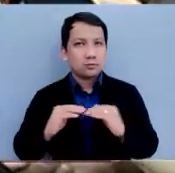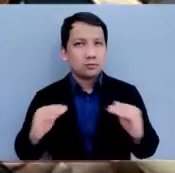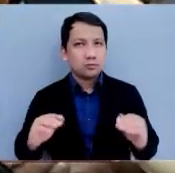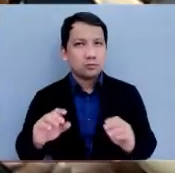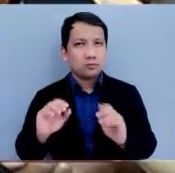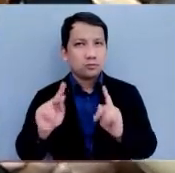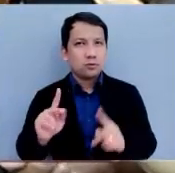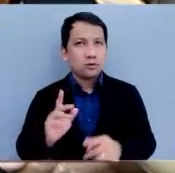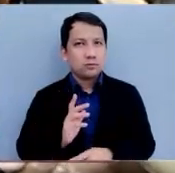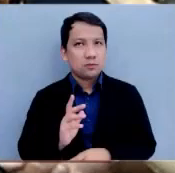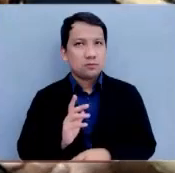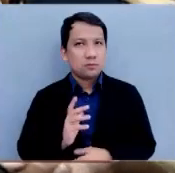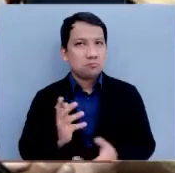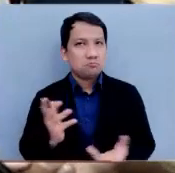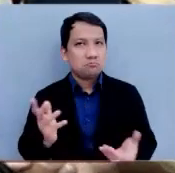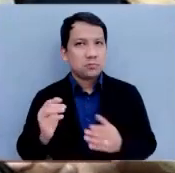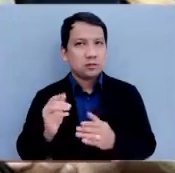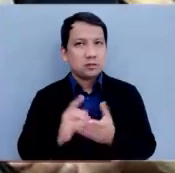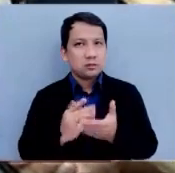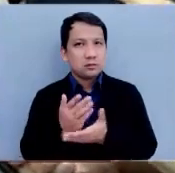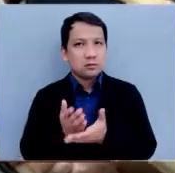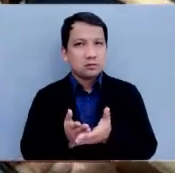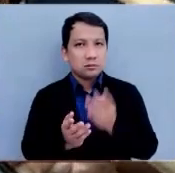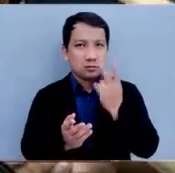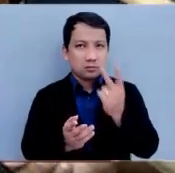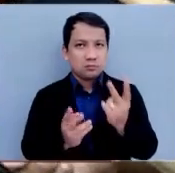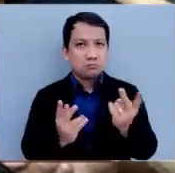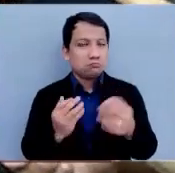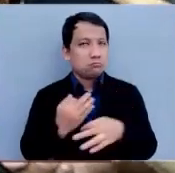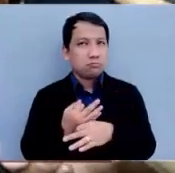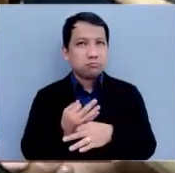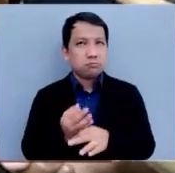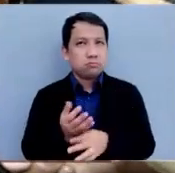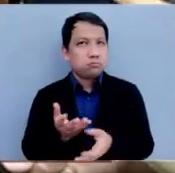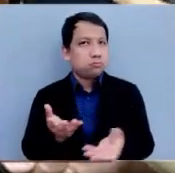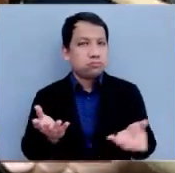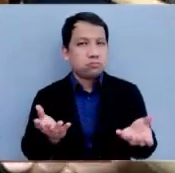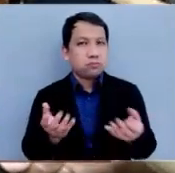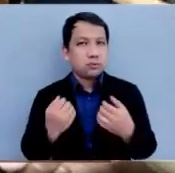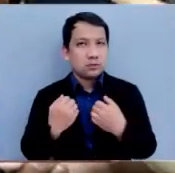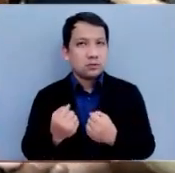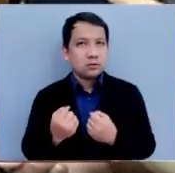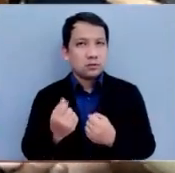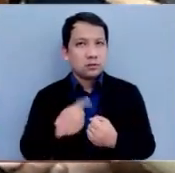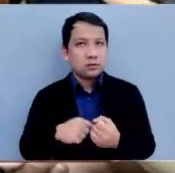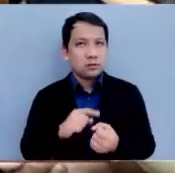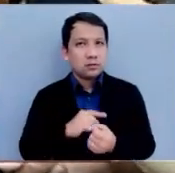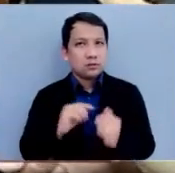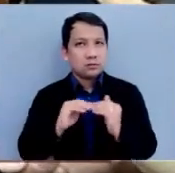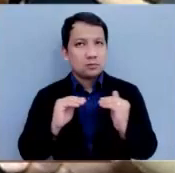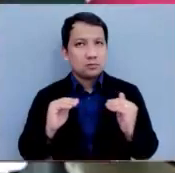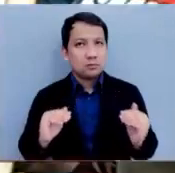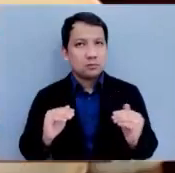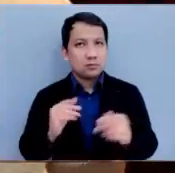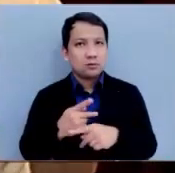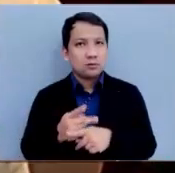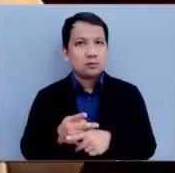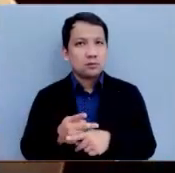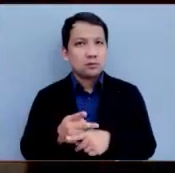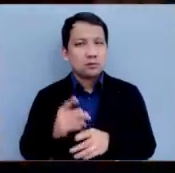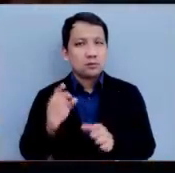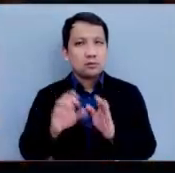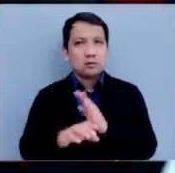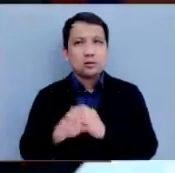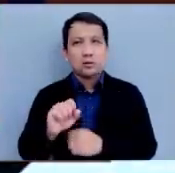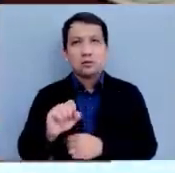Ngayon, yung ibang aspects titingnan po natin if it's really strong enough on that level for the criminal case. Pero giit